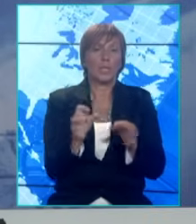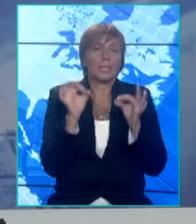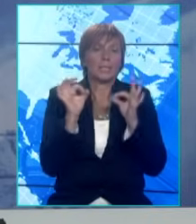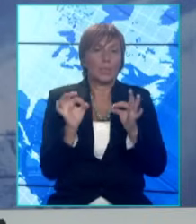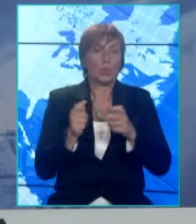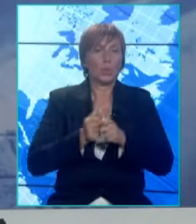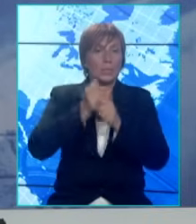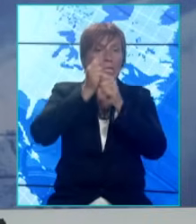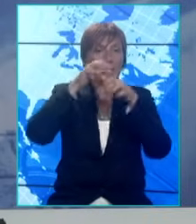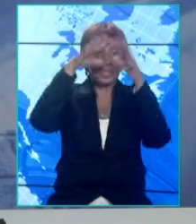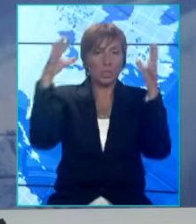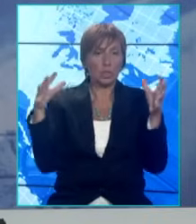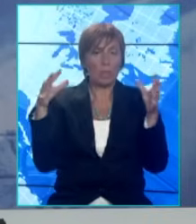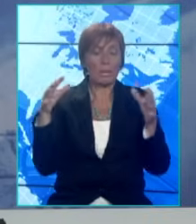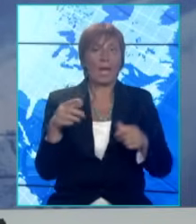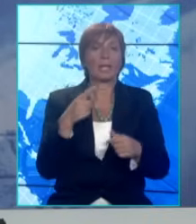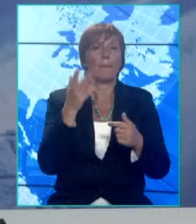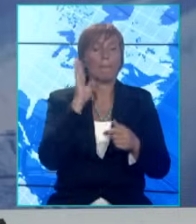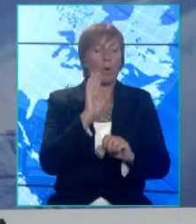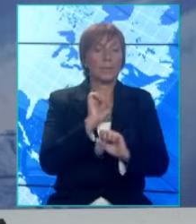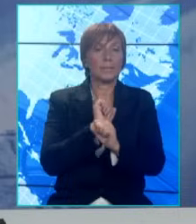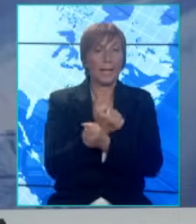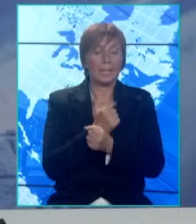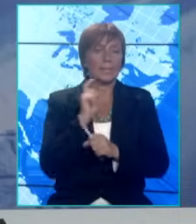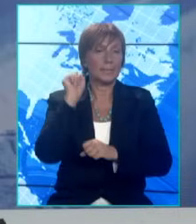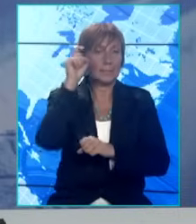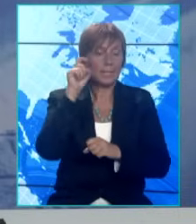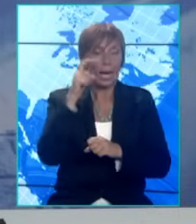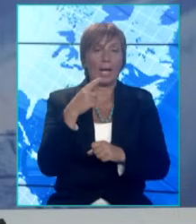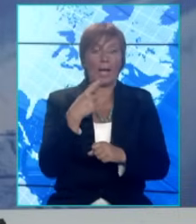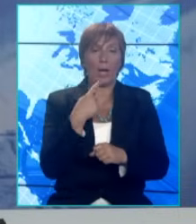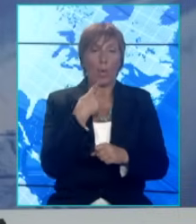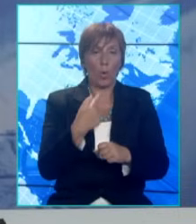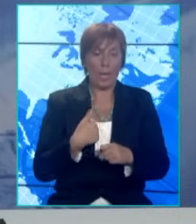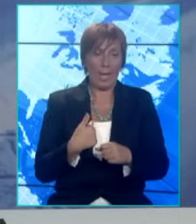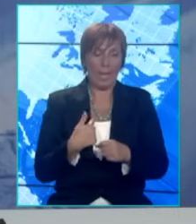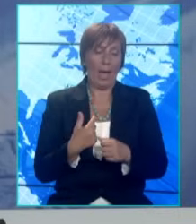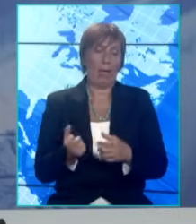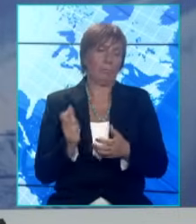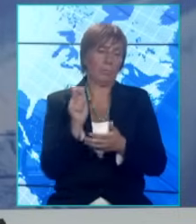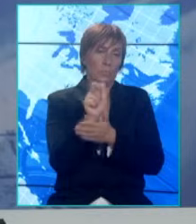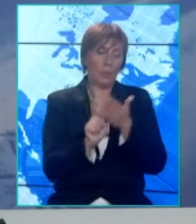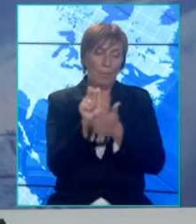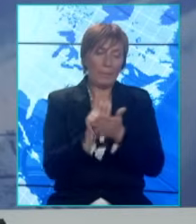kišobran. Bosna i Hercegovina, što se tiče mene osobno, stranke kojoj pripadam i